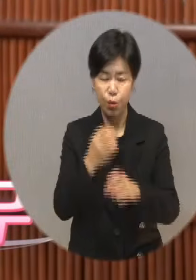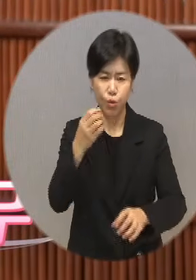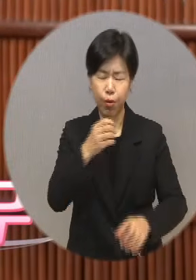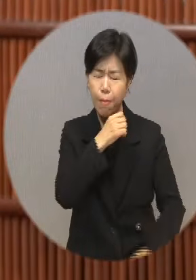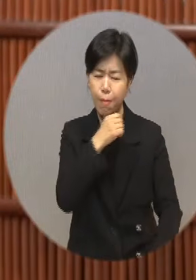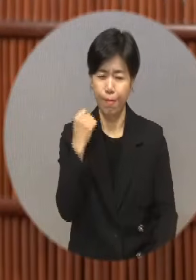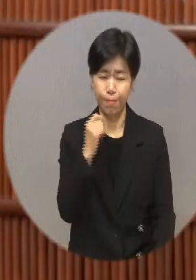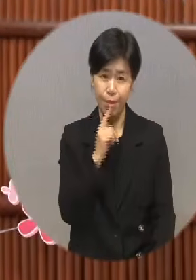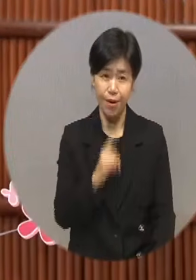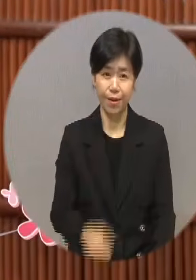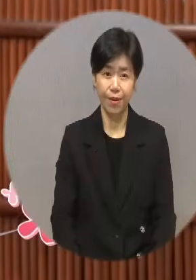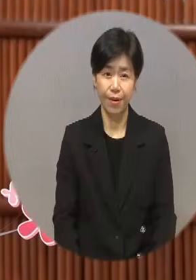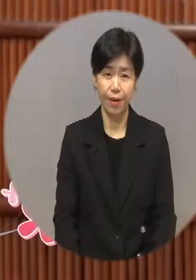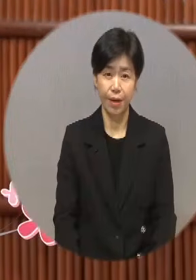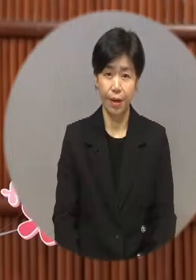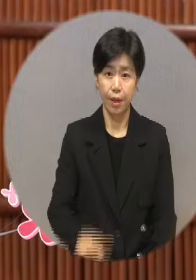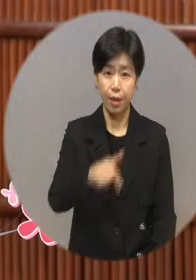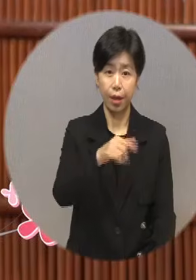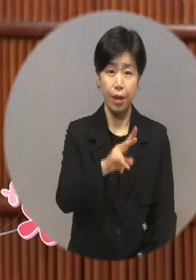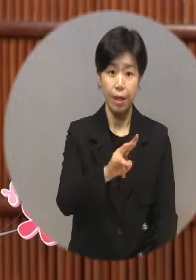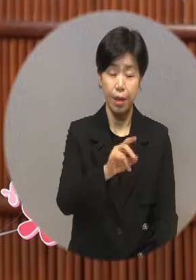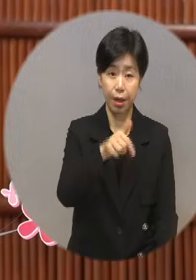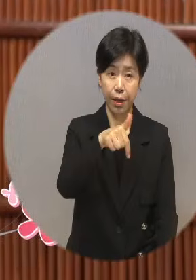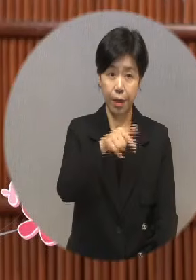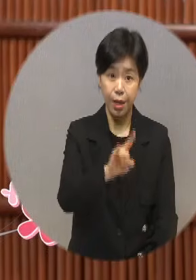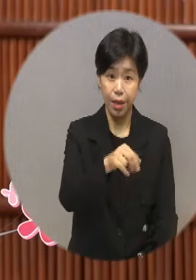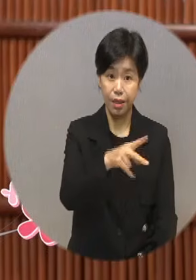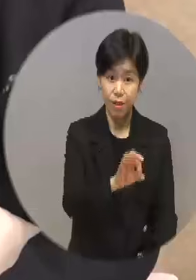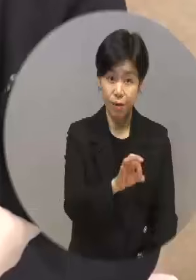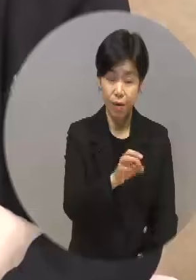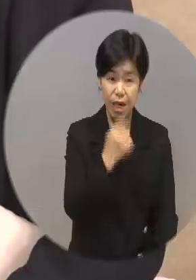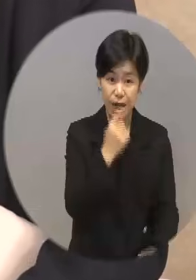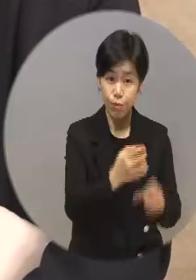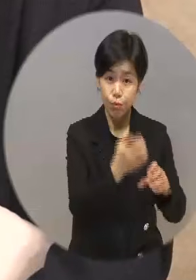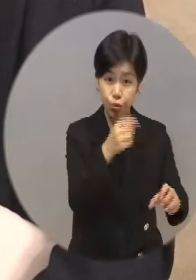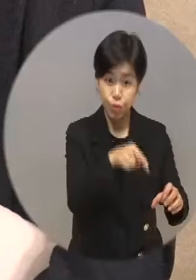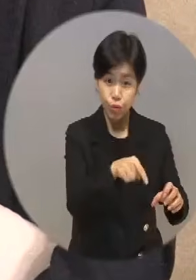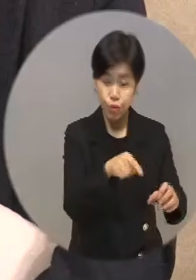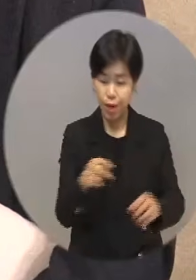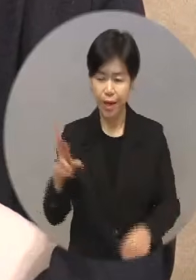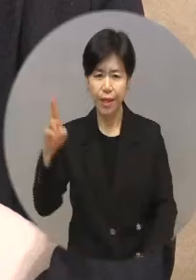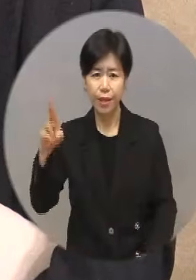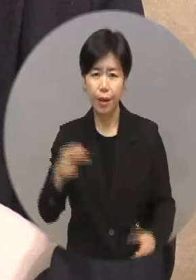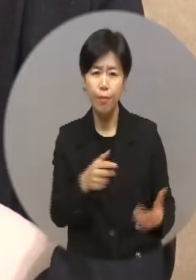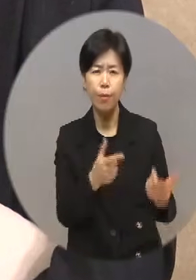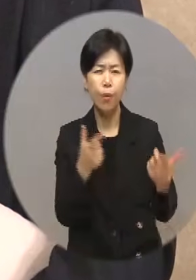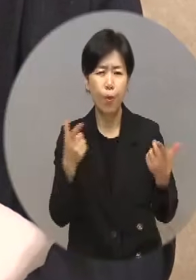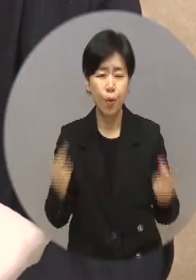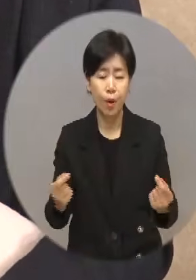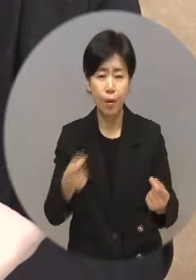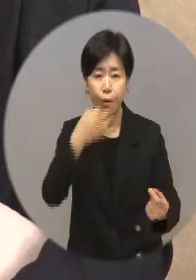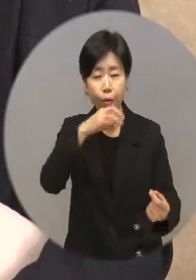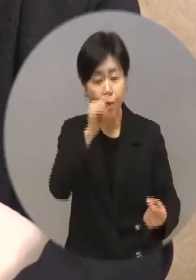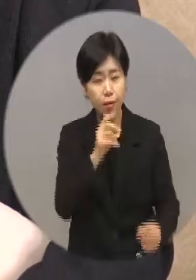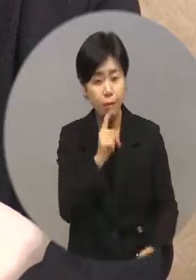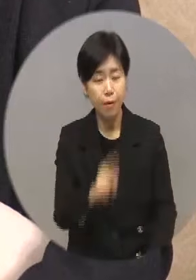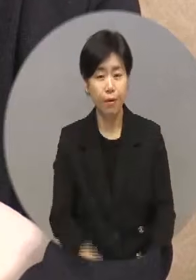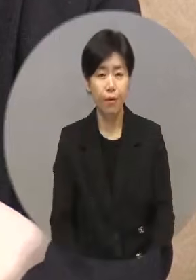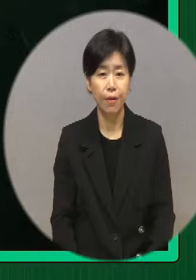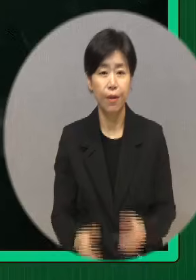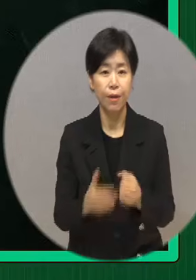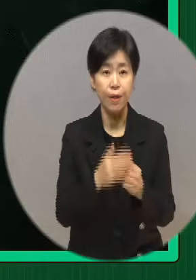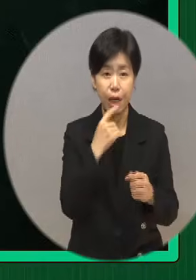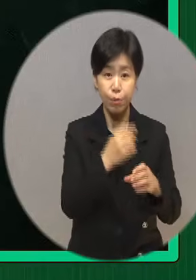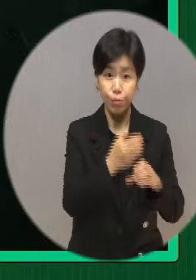무. 개성 무는 인삼과 맛잡이다. 우와, 그 정도예요? 그래서 무를 넉넉히 넣어